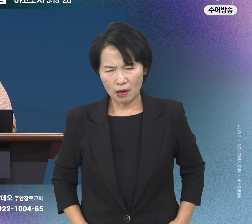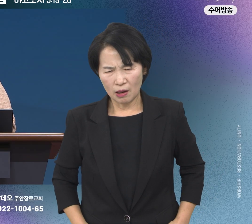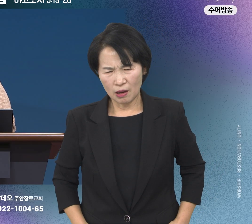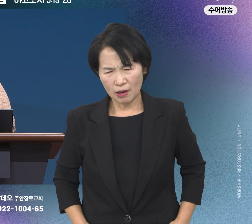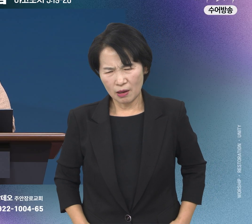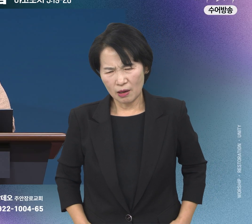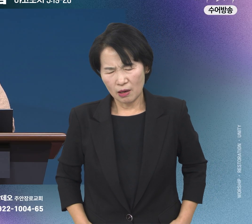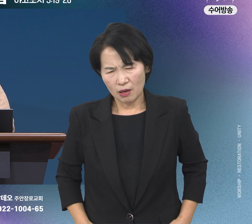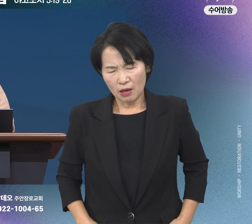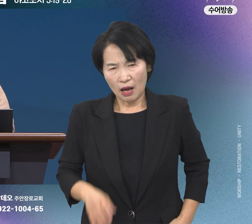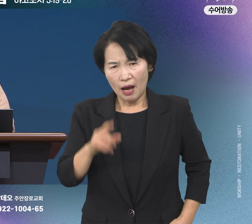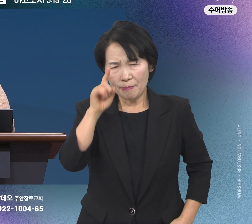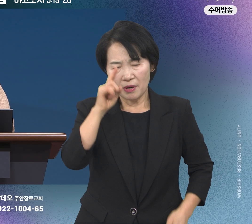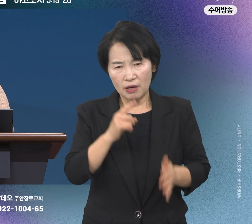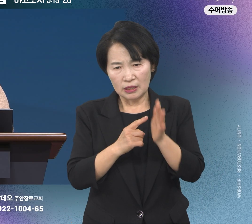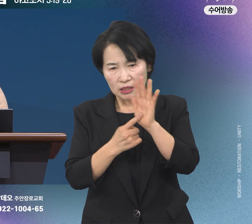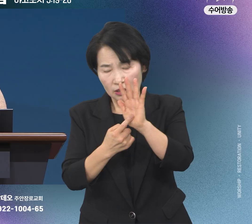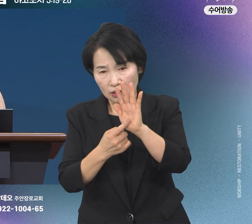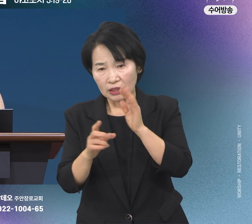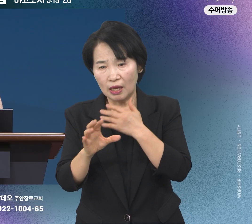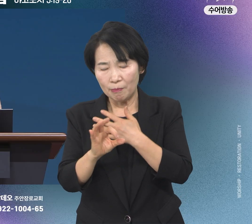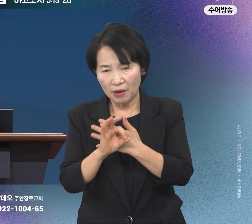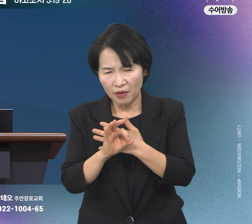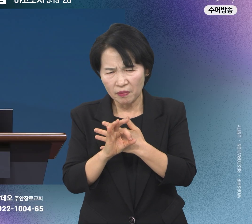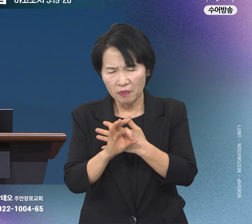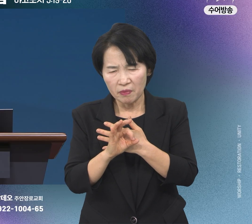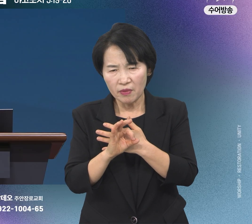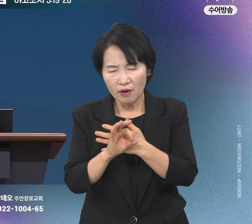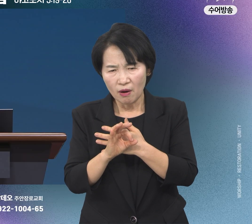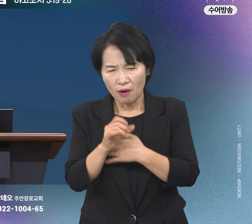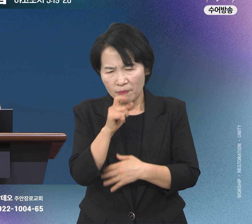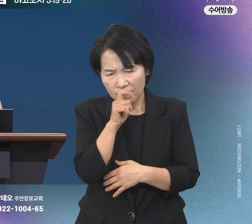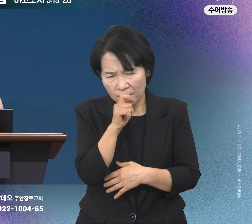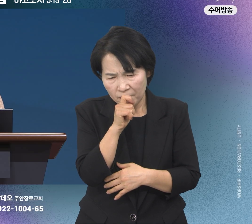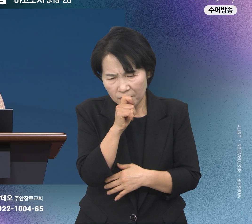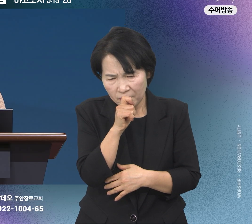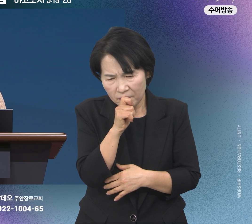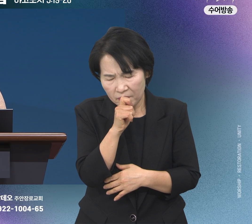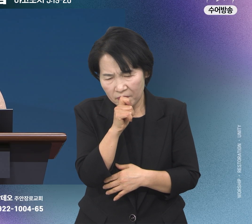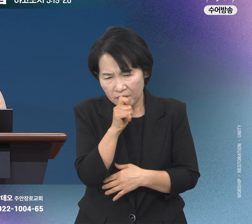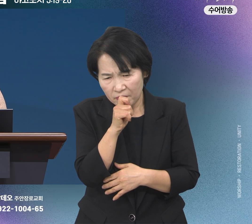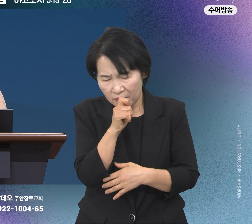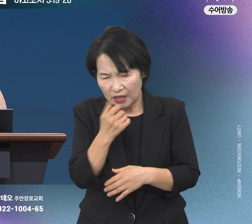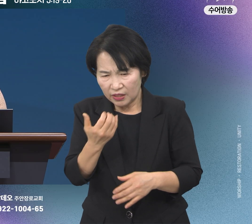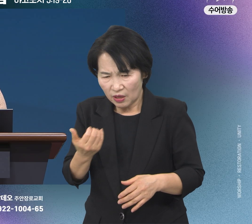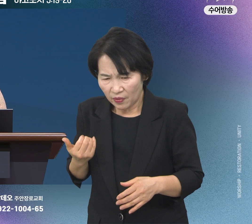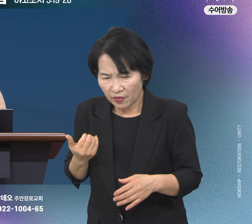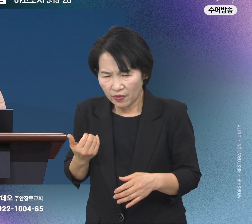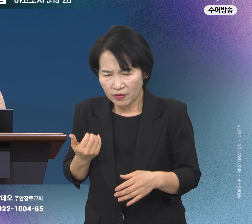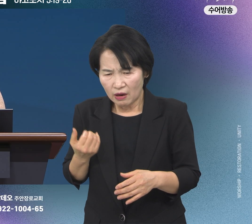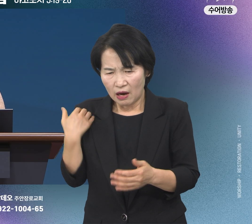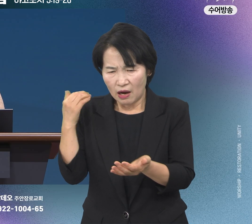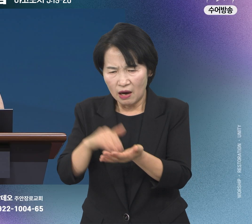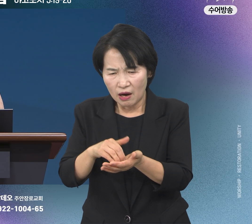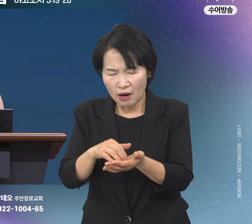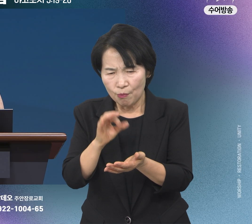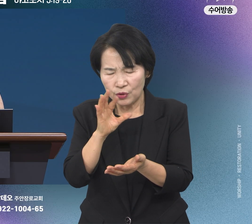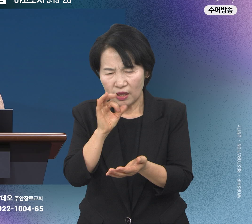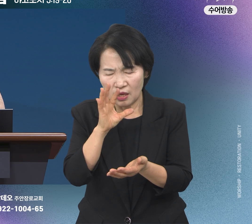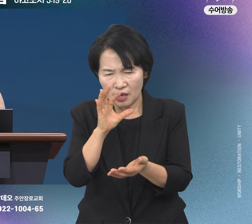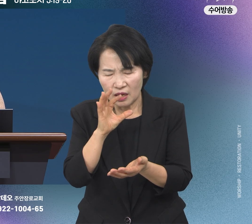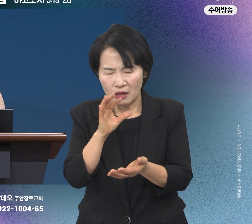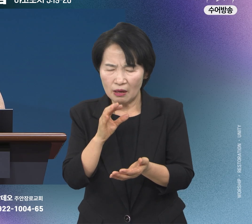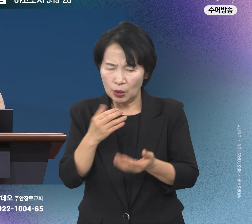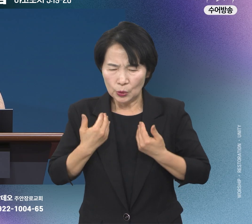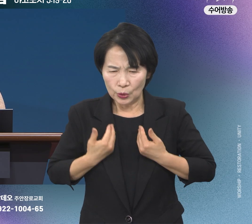번을 드러내면 드러내기 전으로 절대 돌아갈 수가 없을 것 같은데 어떻게 해야 하나? 드러내지 않고 아무 이야기도 하지